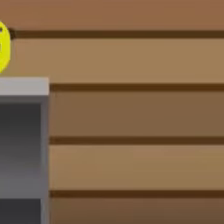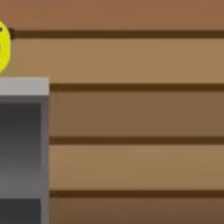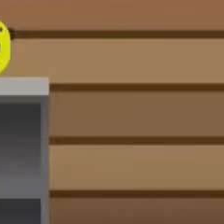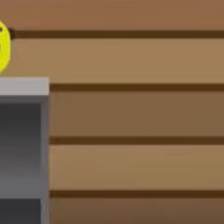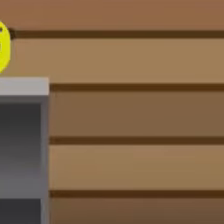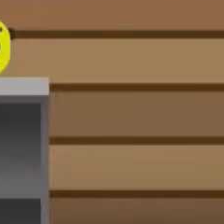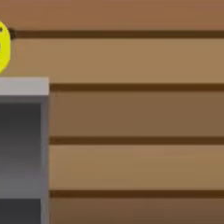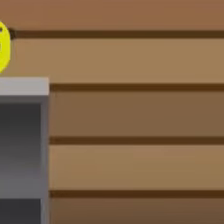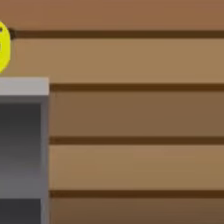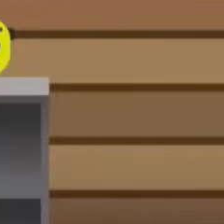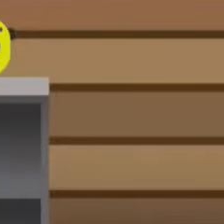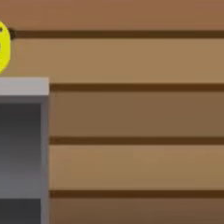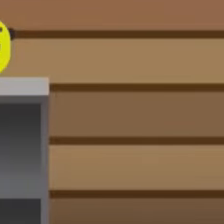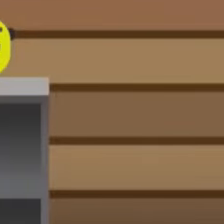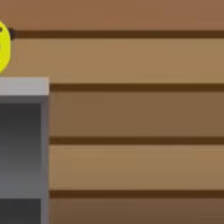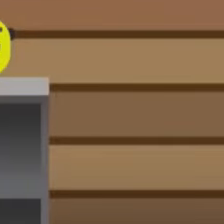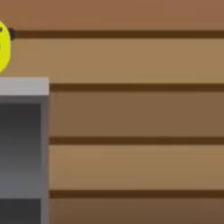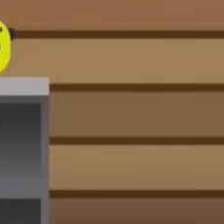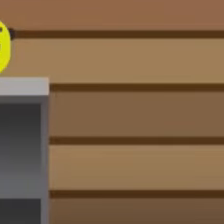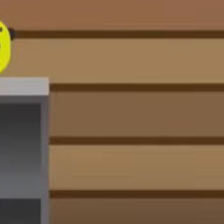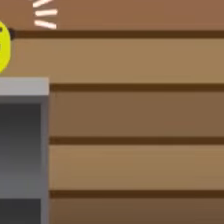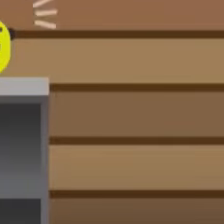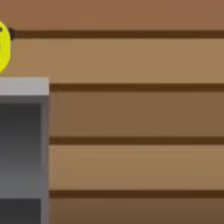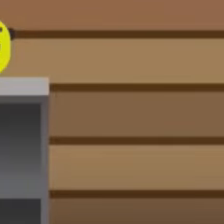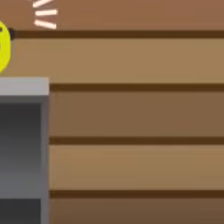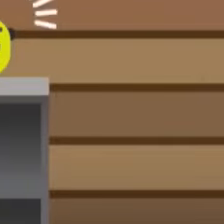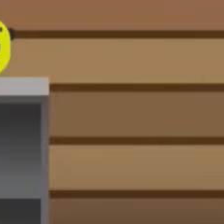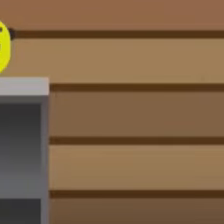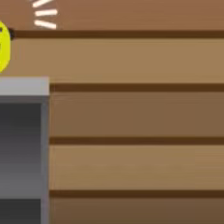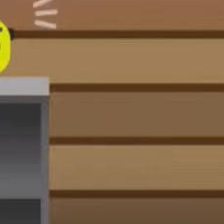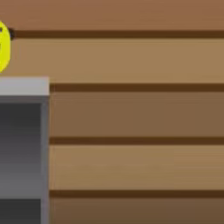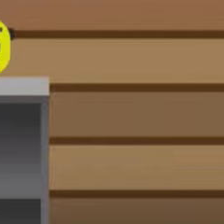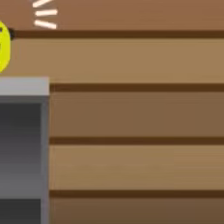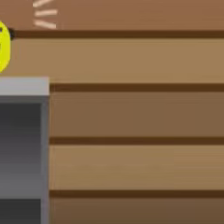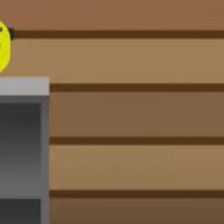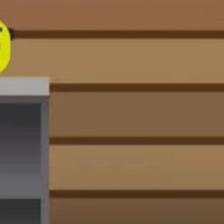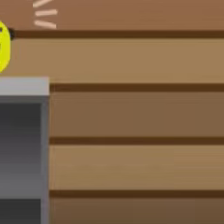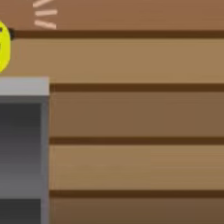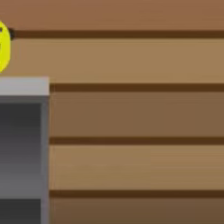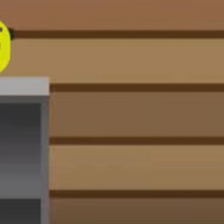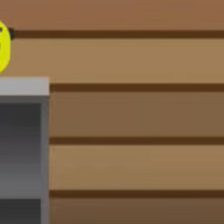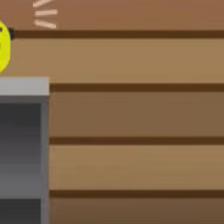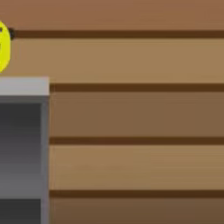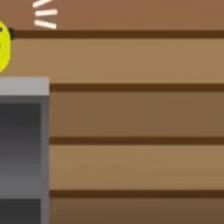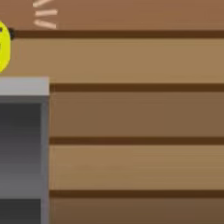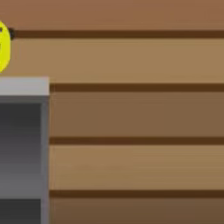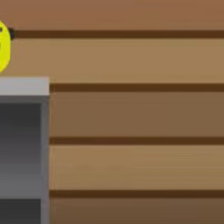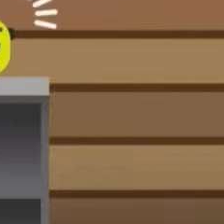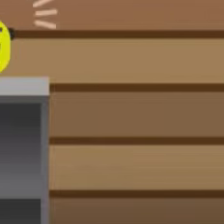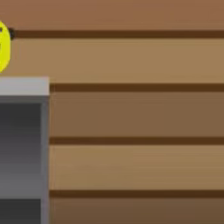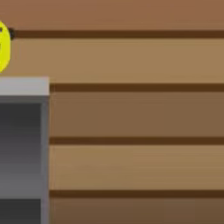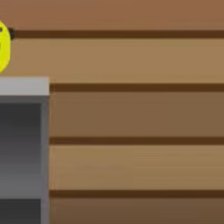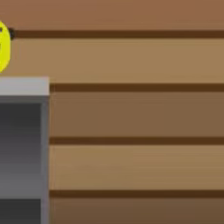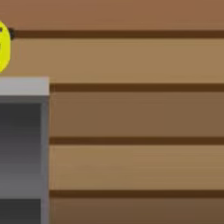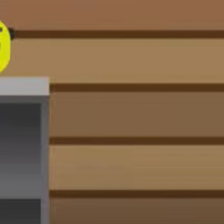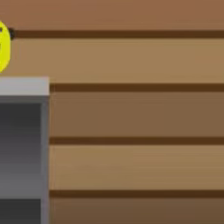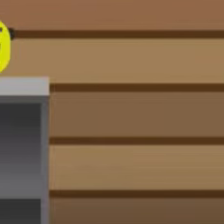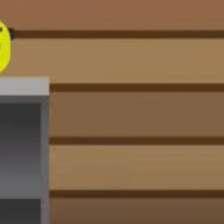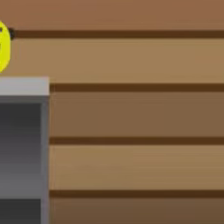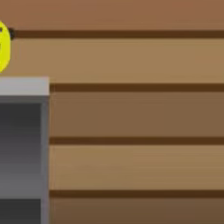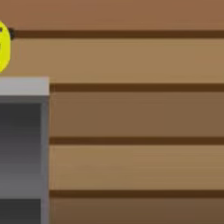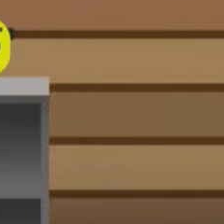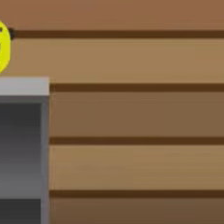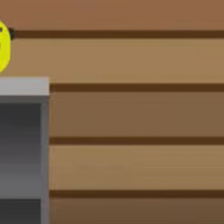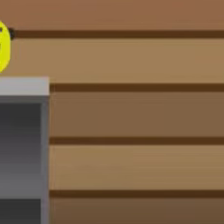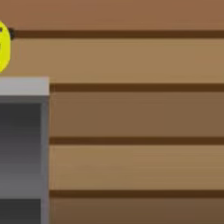Dapatkan maklumat tentang banjir di tempat anda melalui hebahan radio, televisyen, media sosial, agensi kerajaan yang